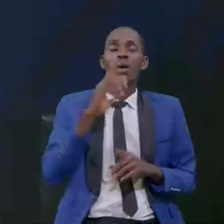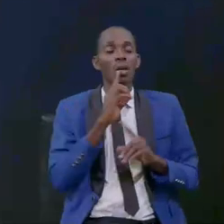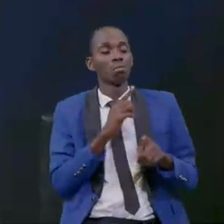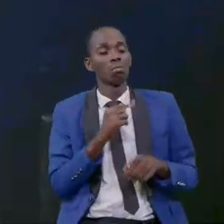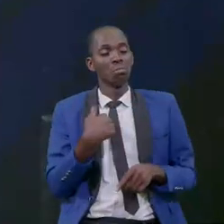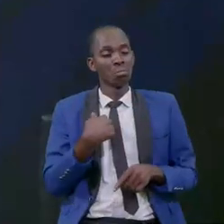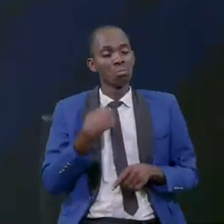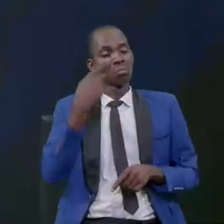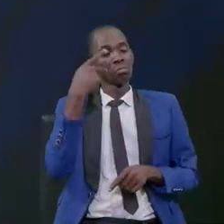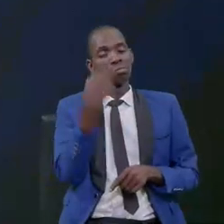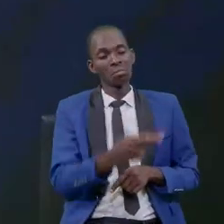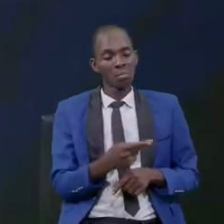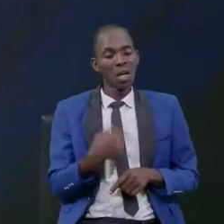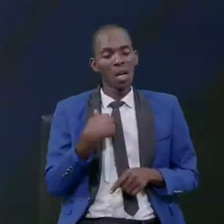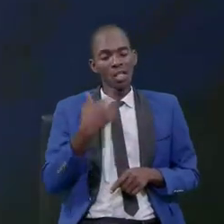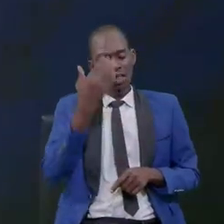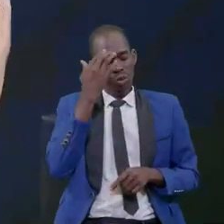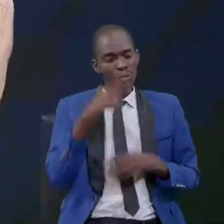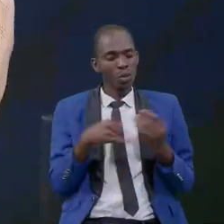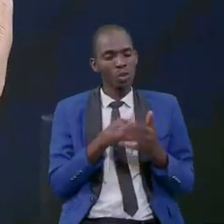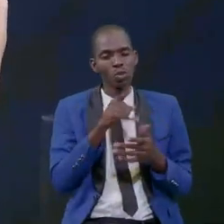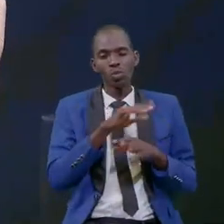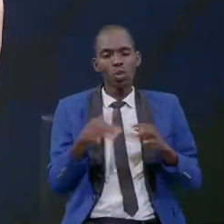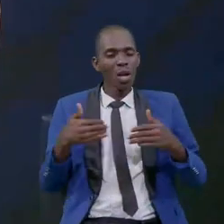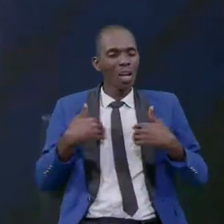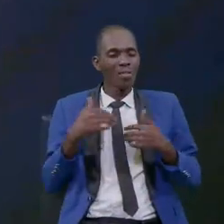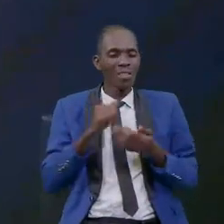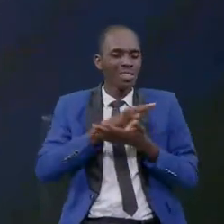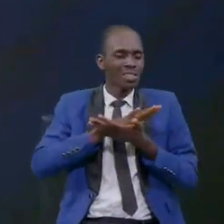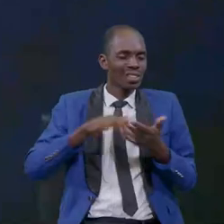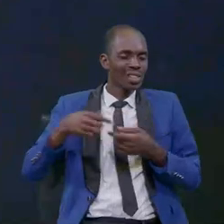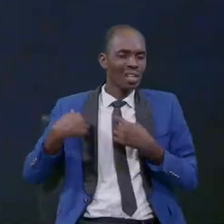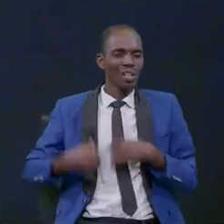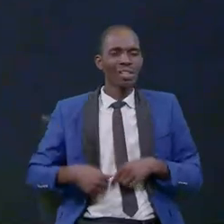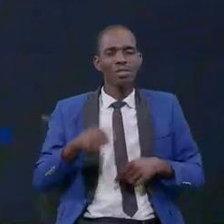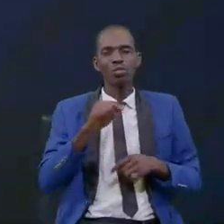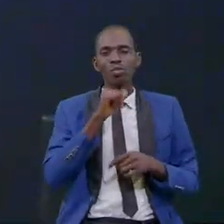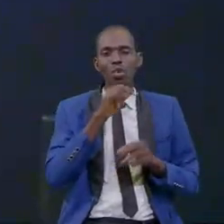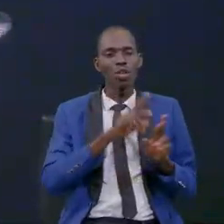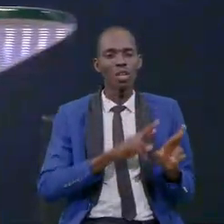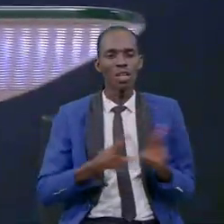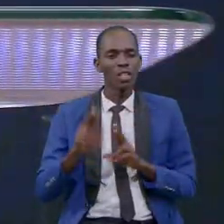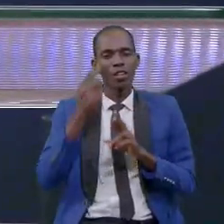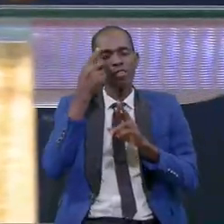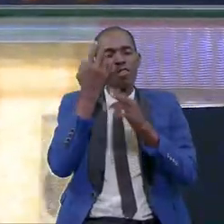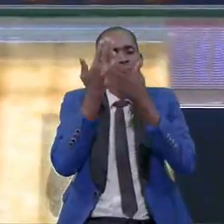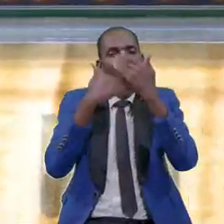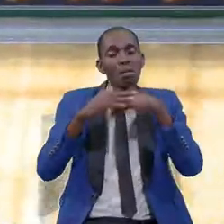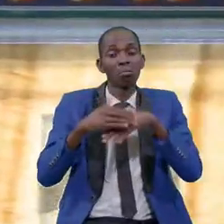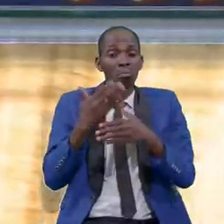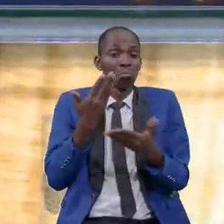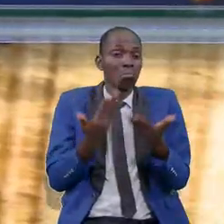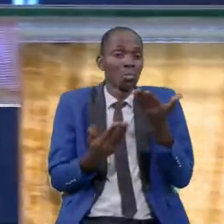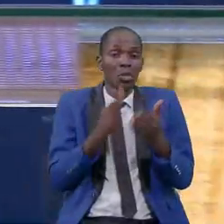vu, tu ne peux pas le cacher, tu n'as pas les mains innocentes, tu n'es pas prêt pour le ciel, et tu fais